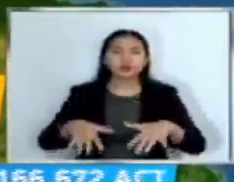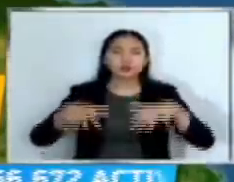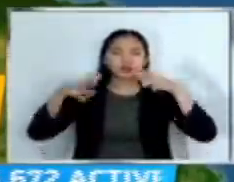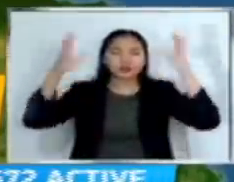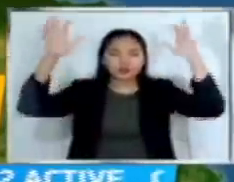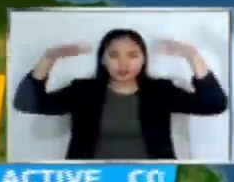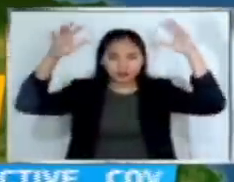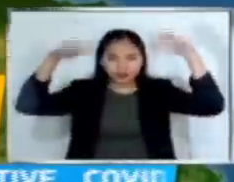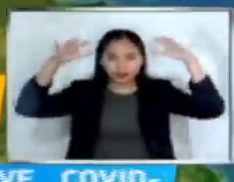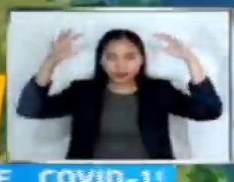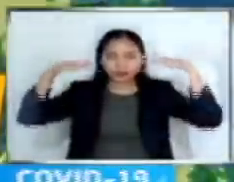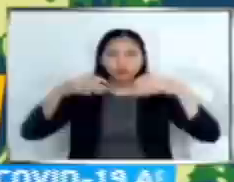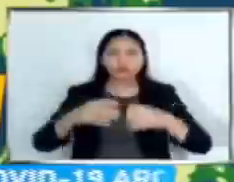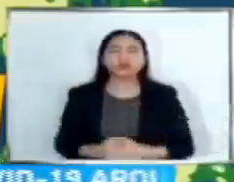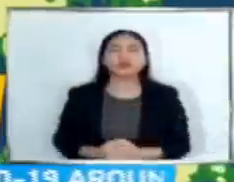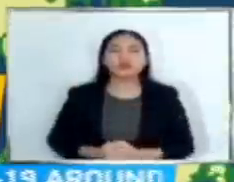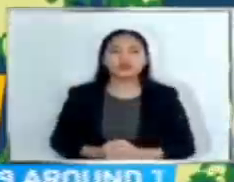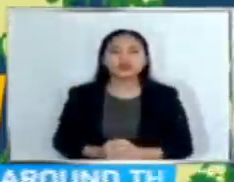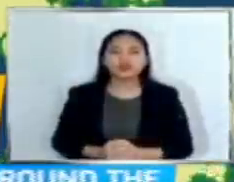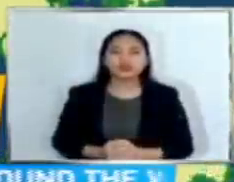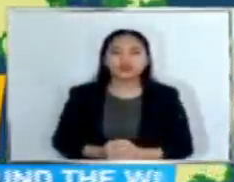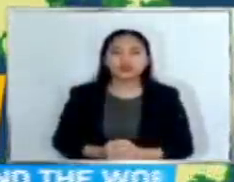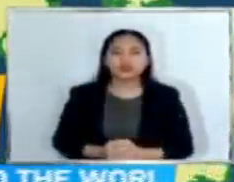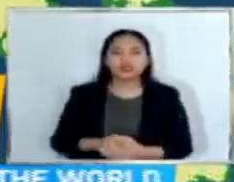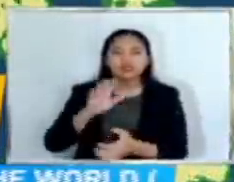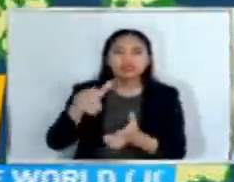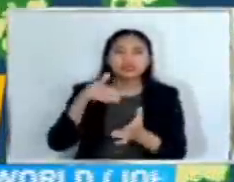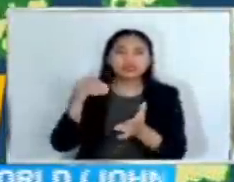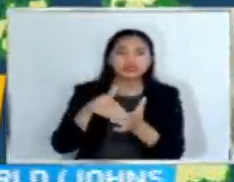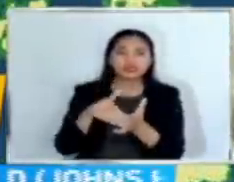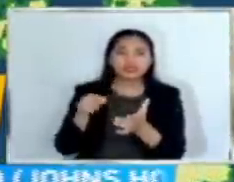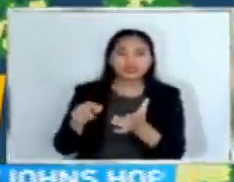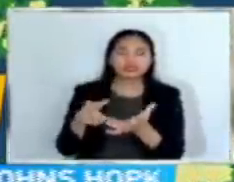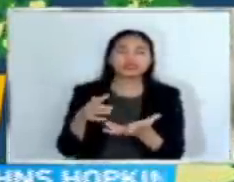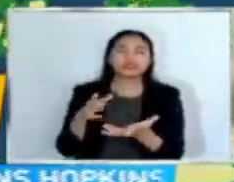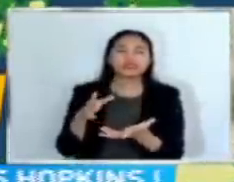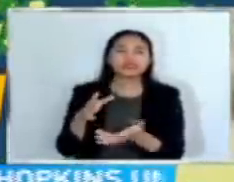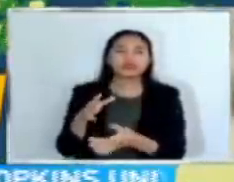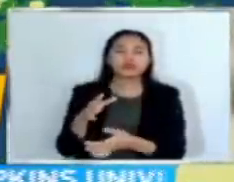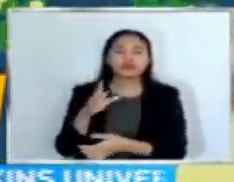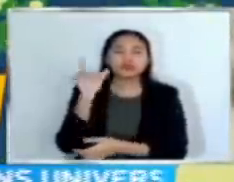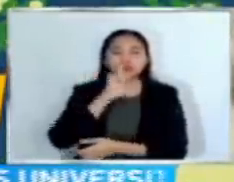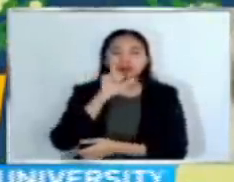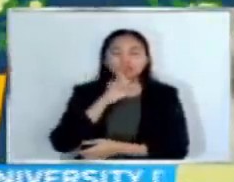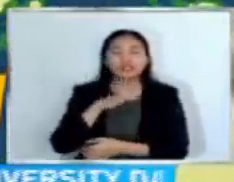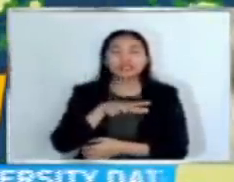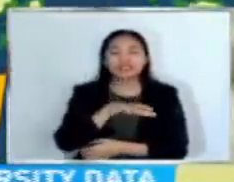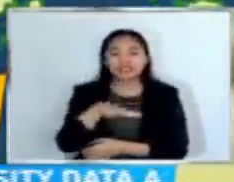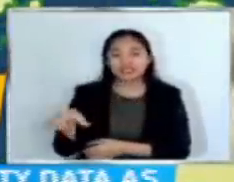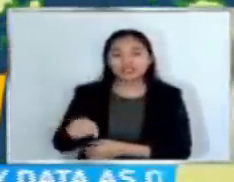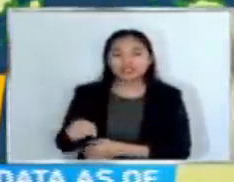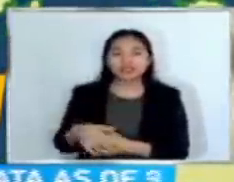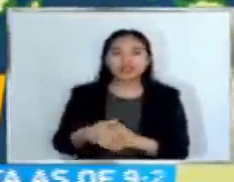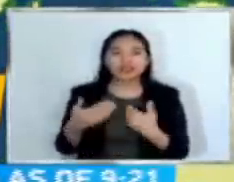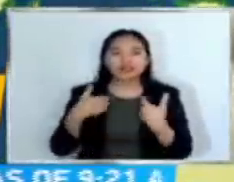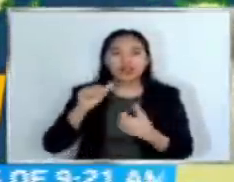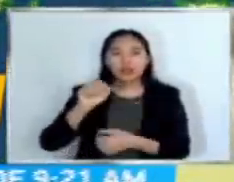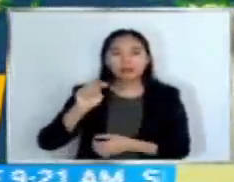panahon dito sa central part of the country na nag-impluensya po nung amihan at yung nagdulot ng mga pag-ulan